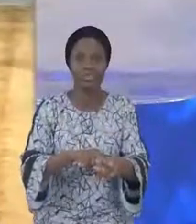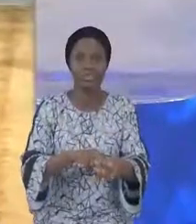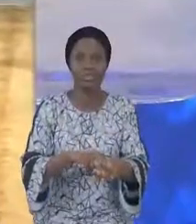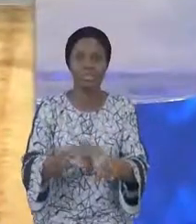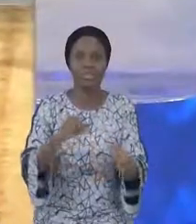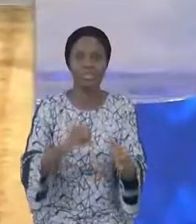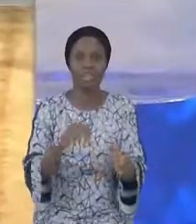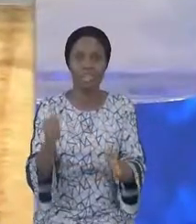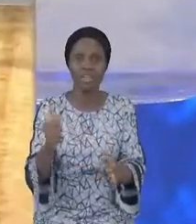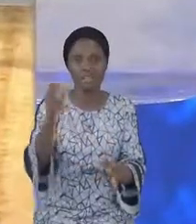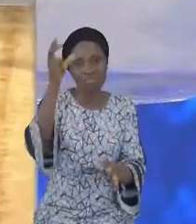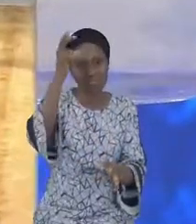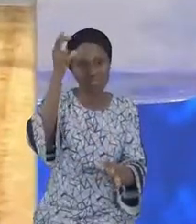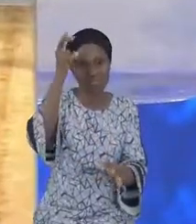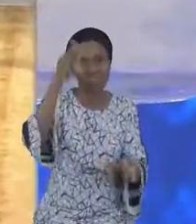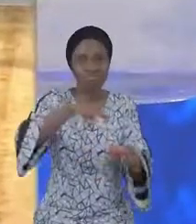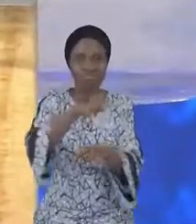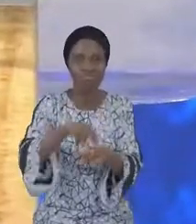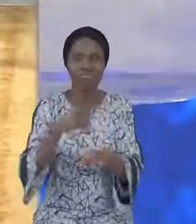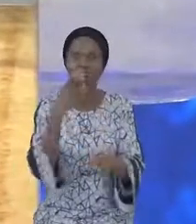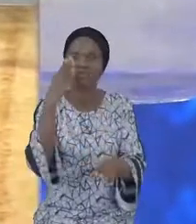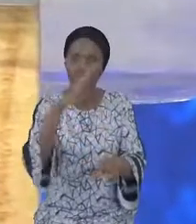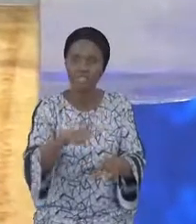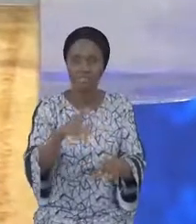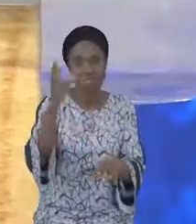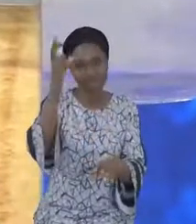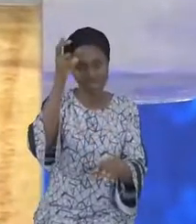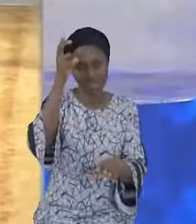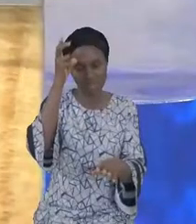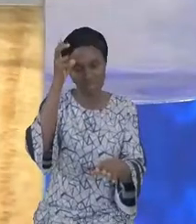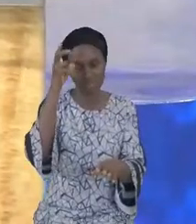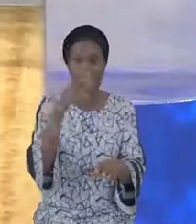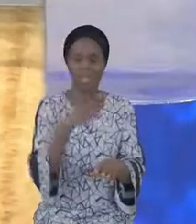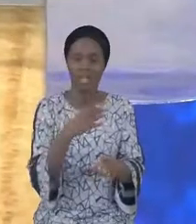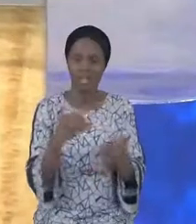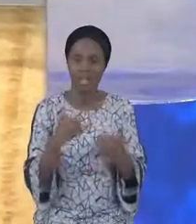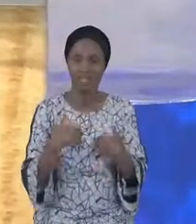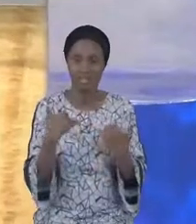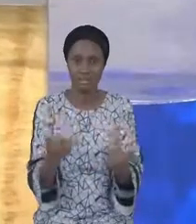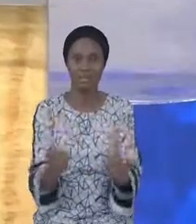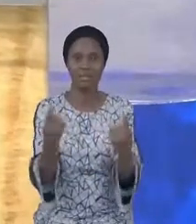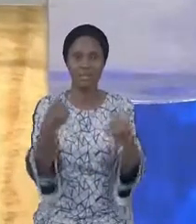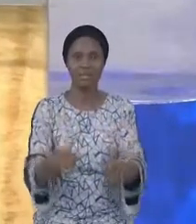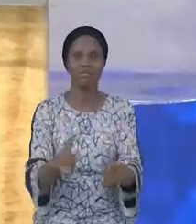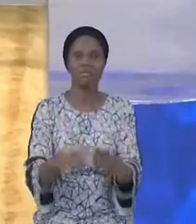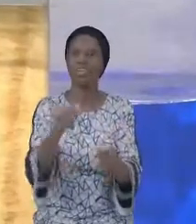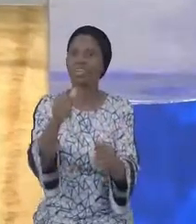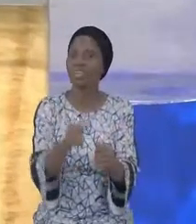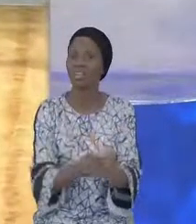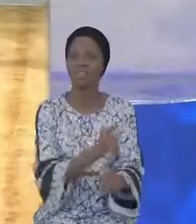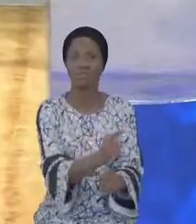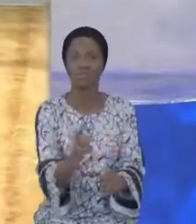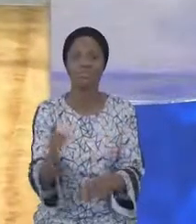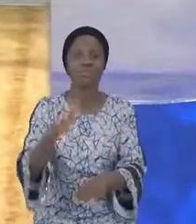Nature, la nature satanique, la nature mauvaise, est maintenant arrivé